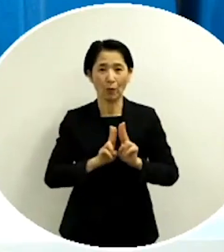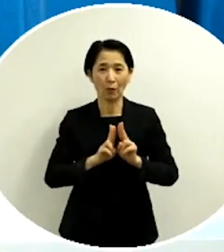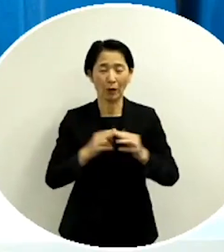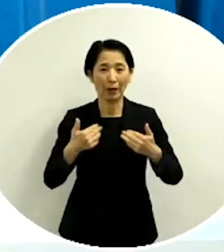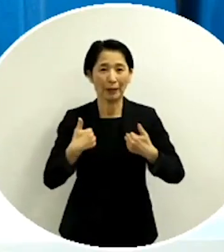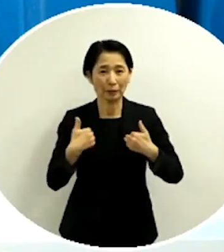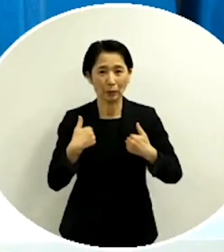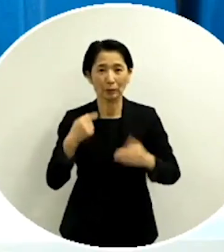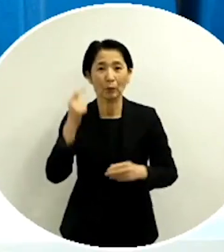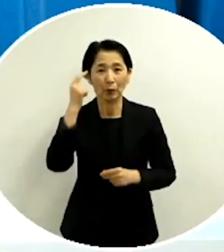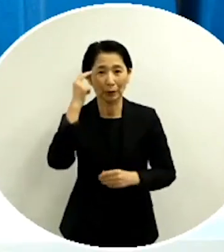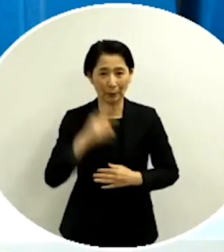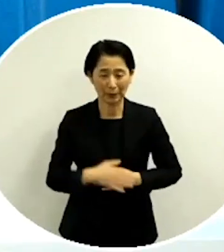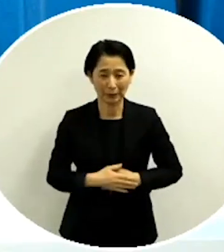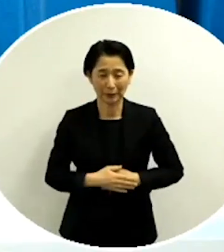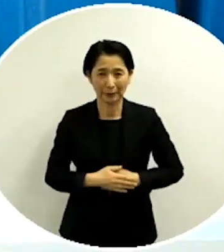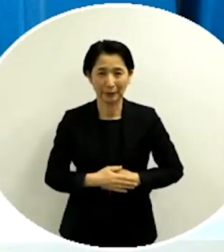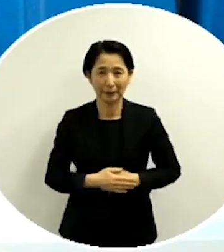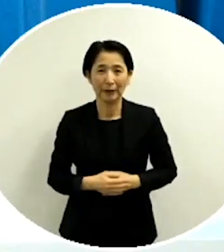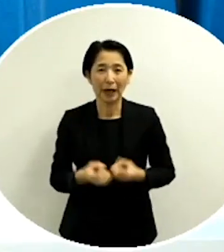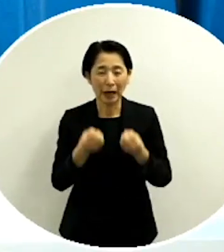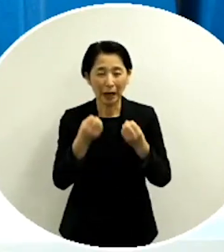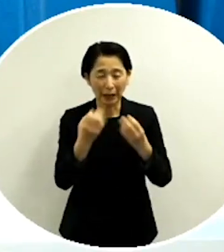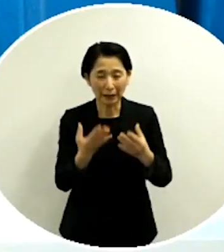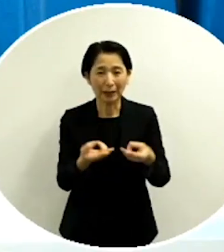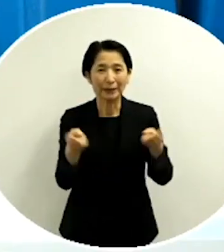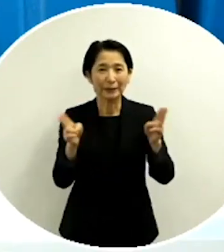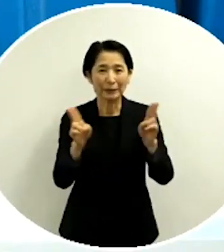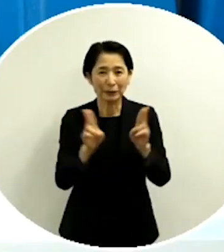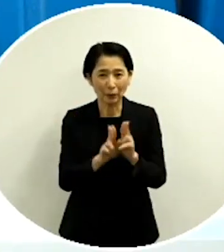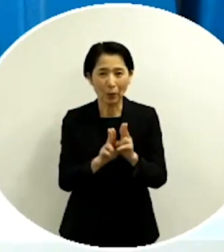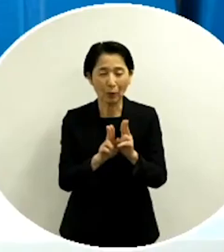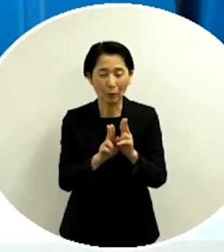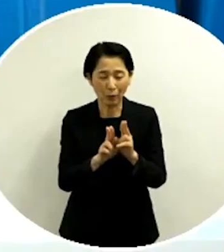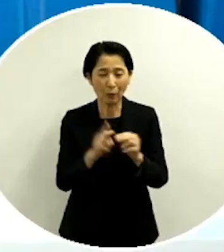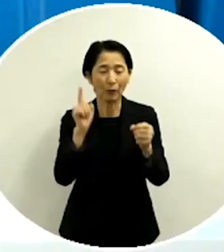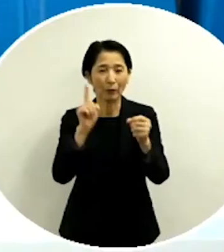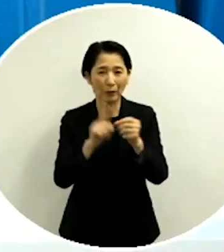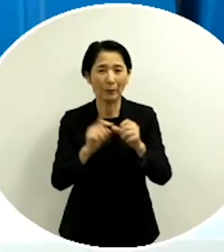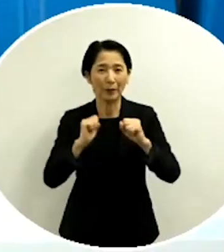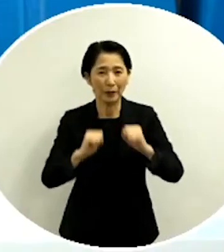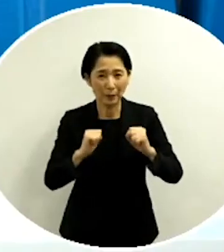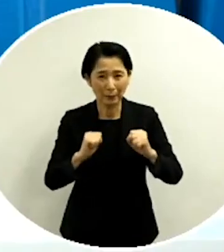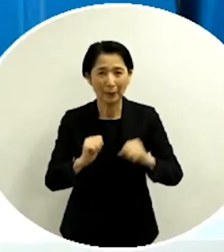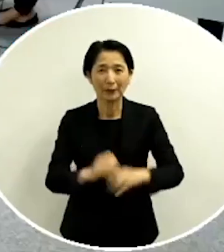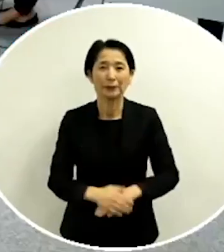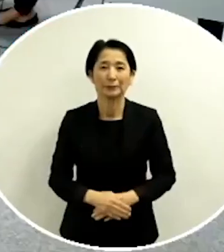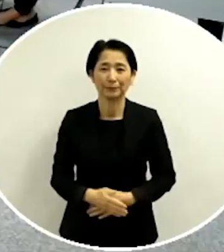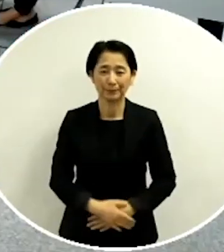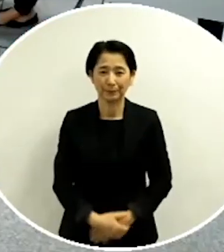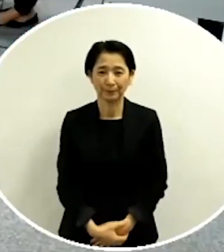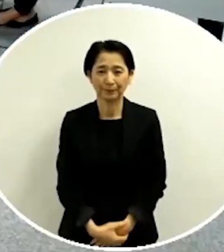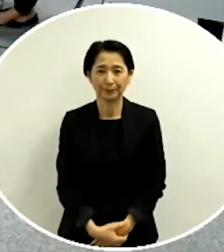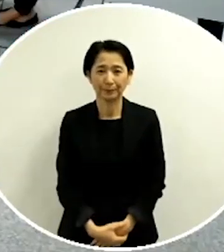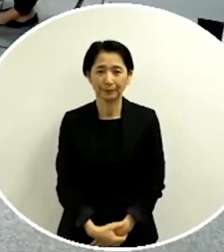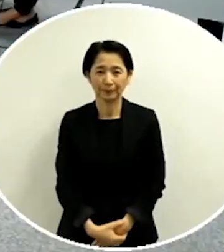民主党のさらに伸ばしていく分野としてへ考えていきたいというふうに思っています以上ですはい江泉候補